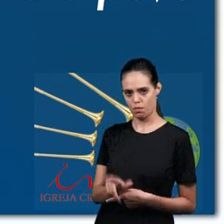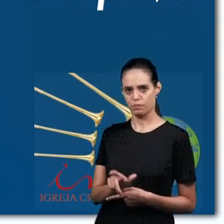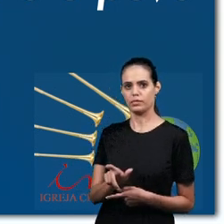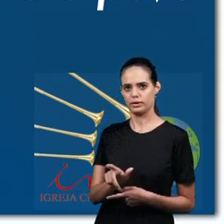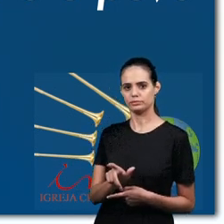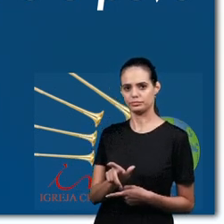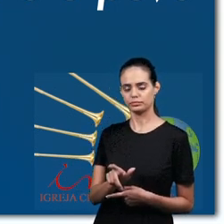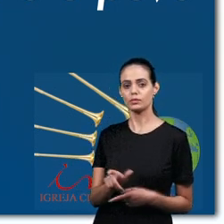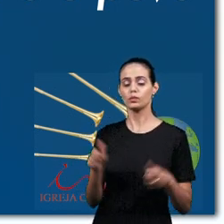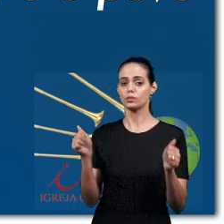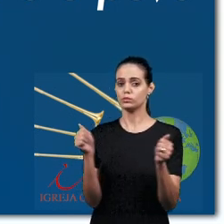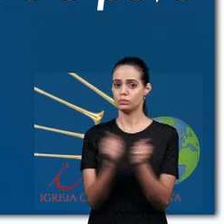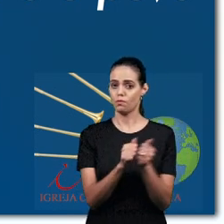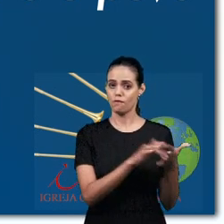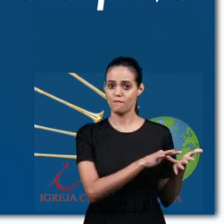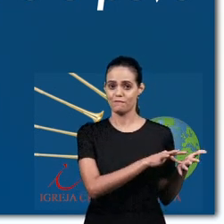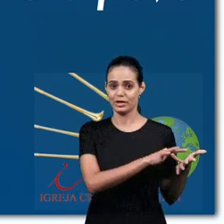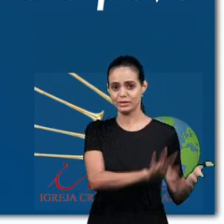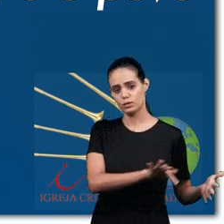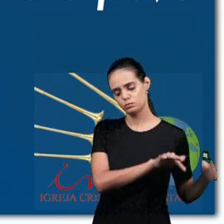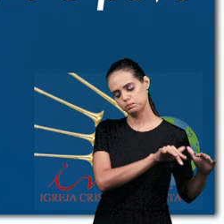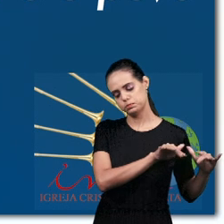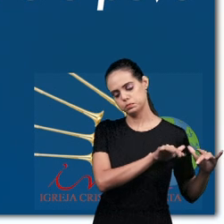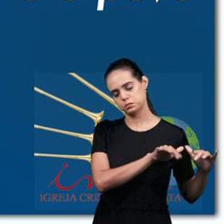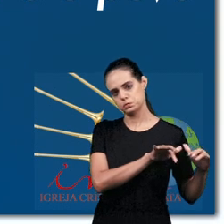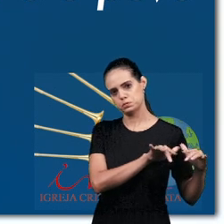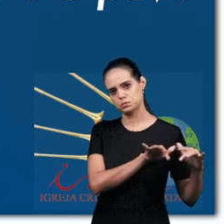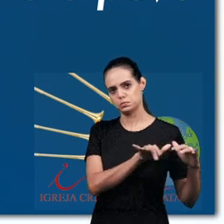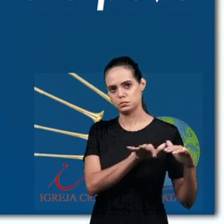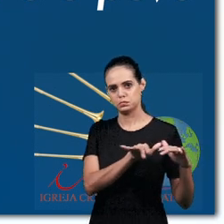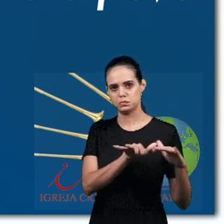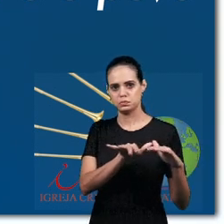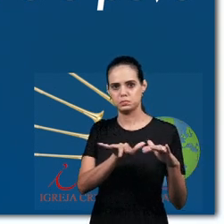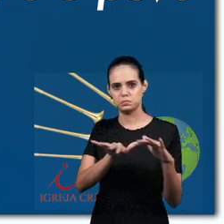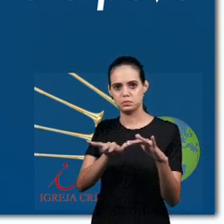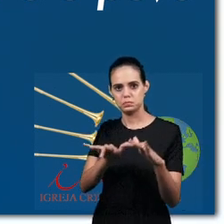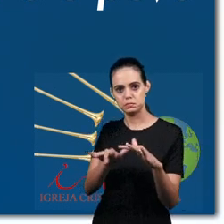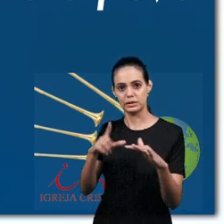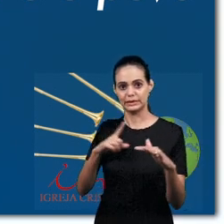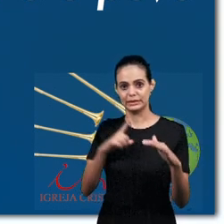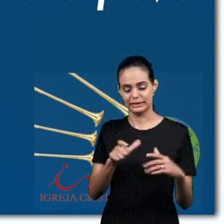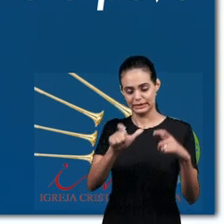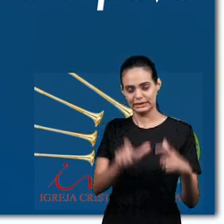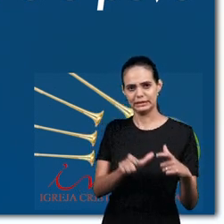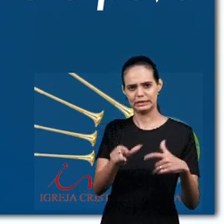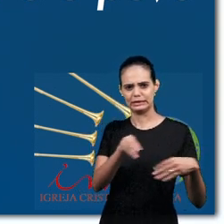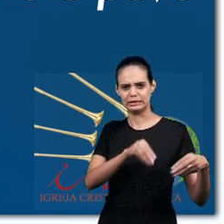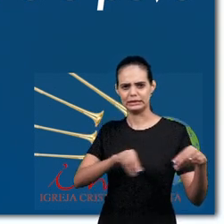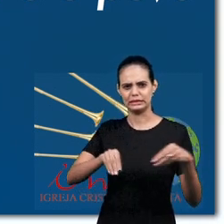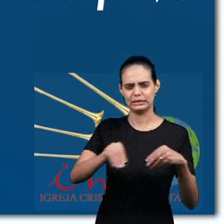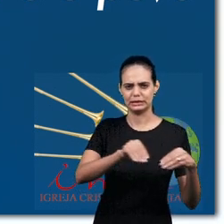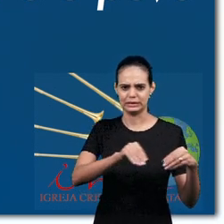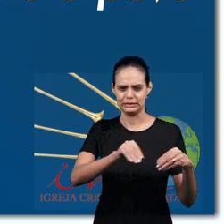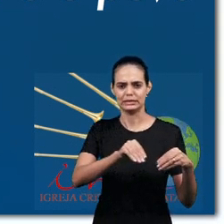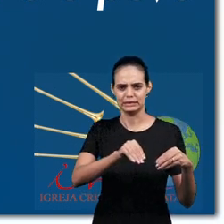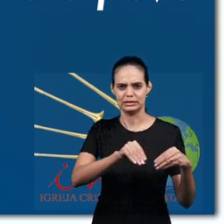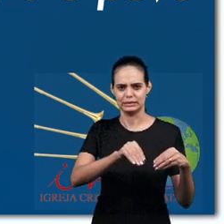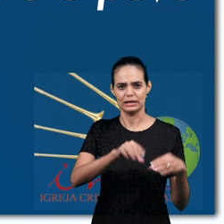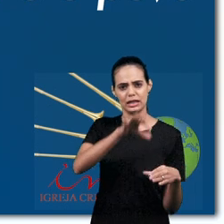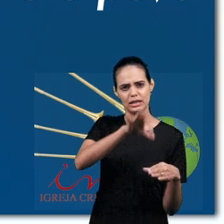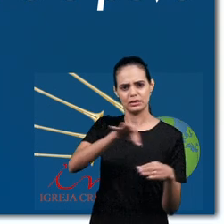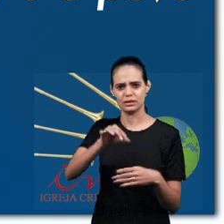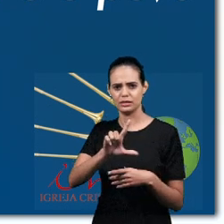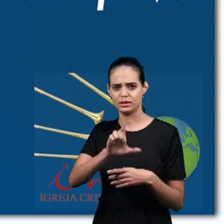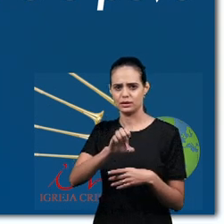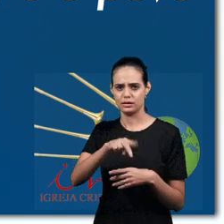avait un morceau de champ rempli de lentilles, et le peuple fuyait devant les Philistins. La figure